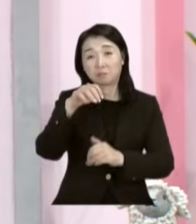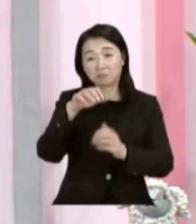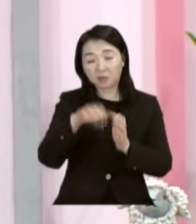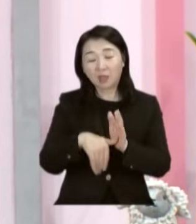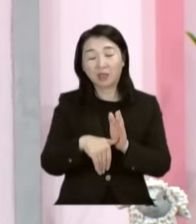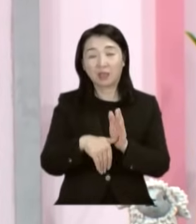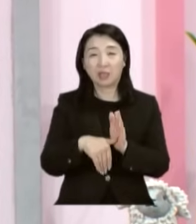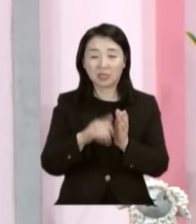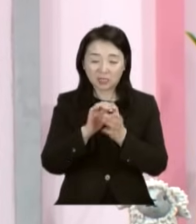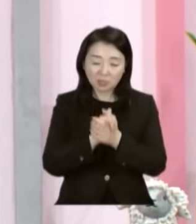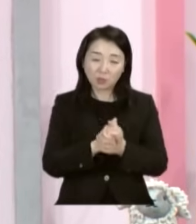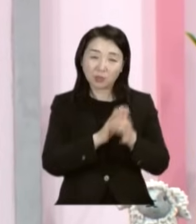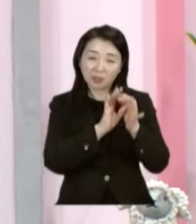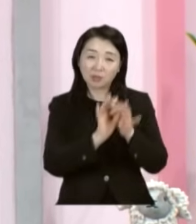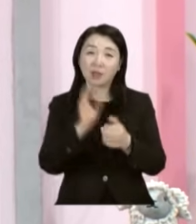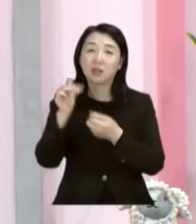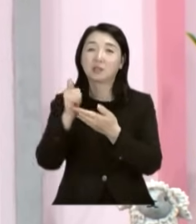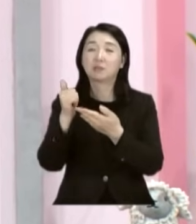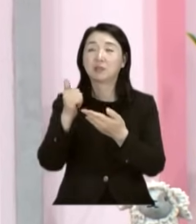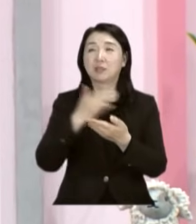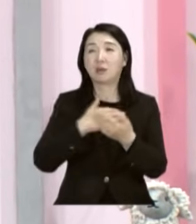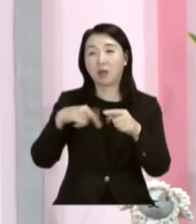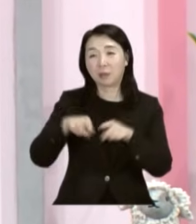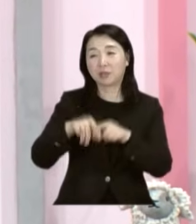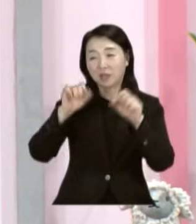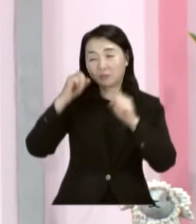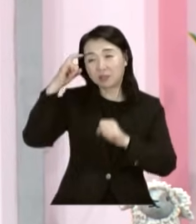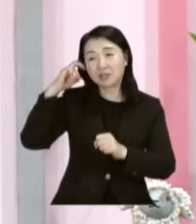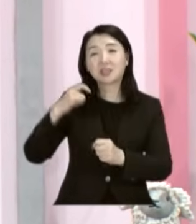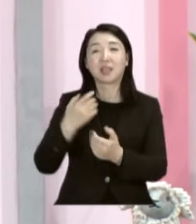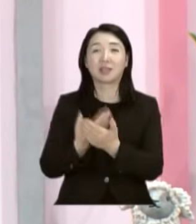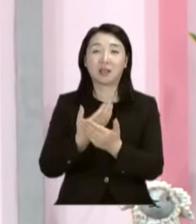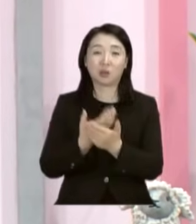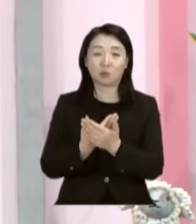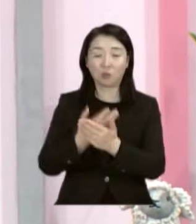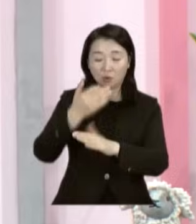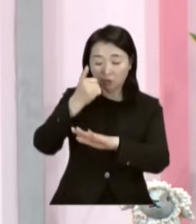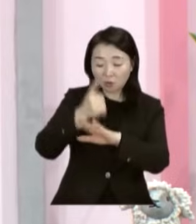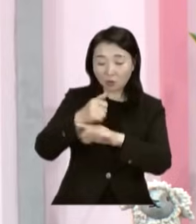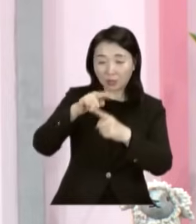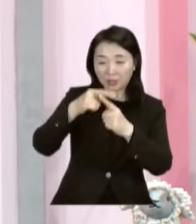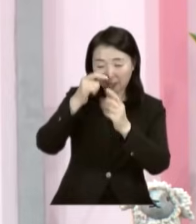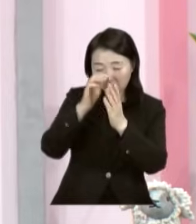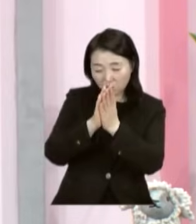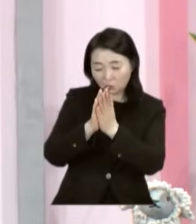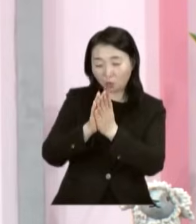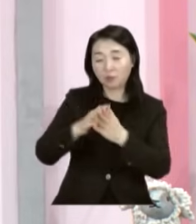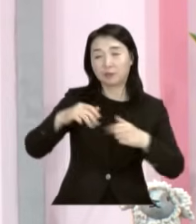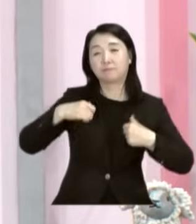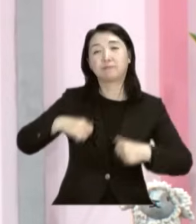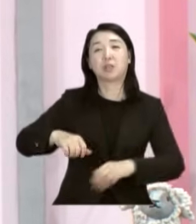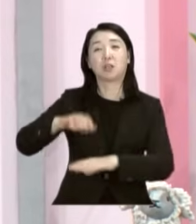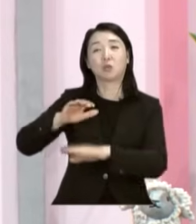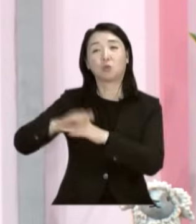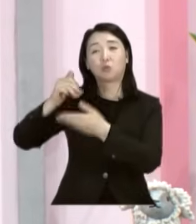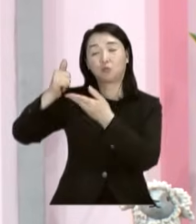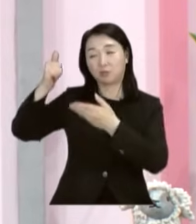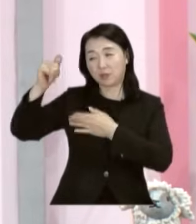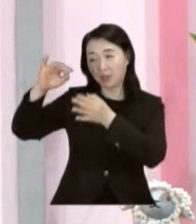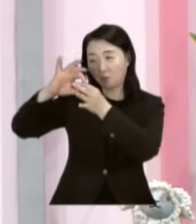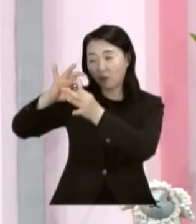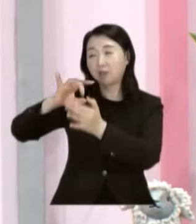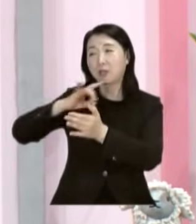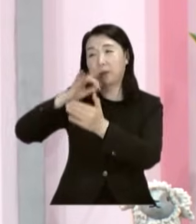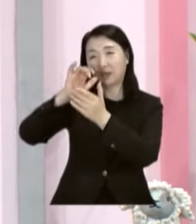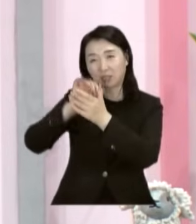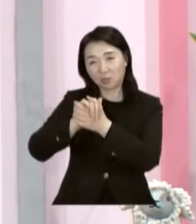기도를 계속 했거든요 하나님이 나와 함께하시면 느끼게 해달라고 그래서 결과에 대한 기도를 내려 놓고 정말 온전히 주님과 나의